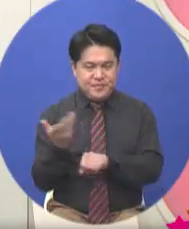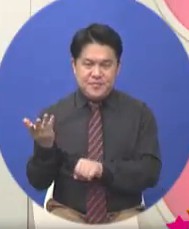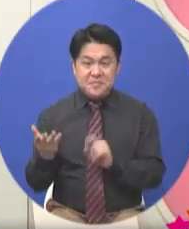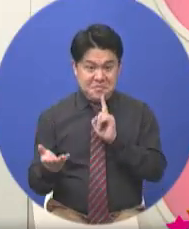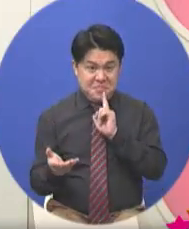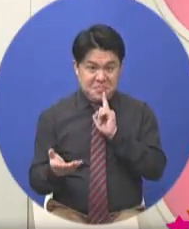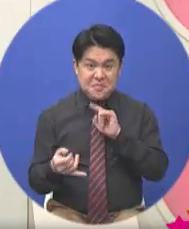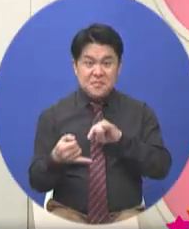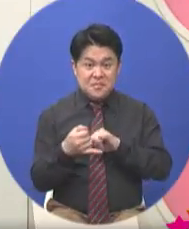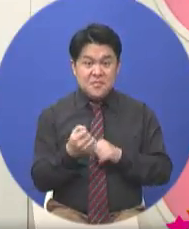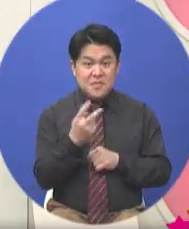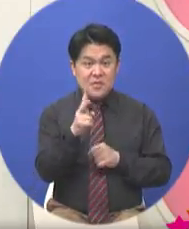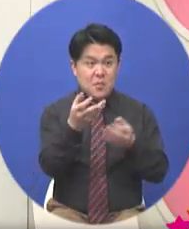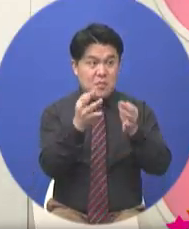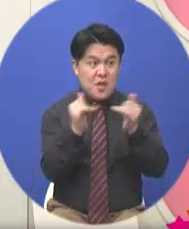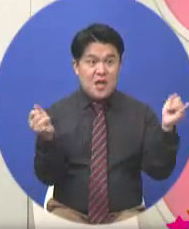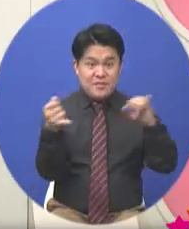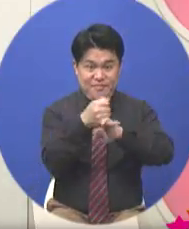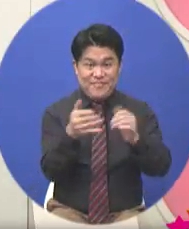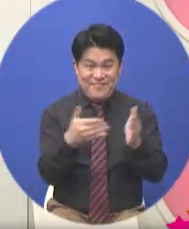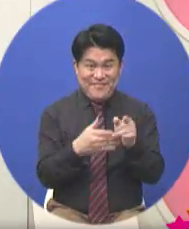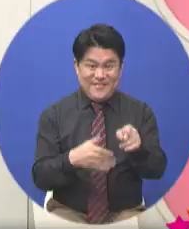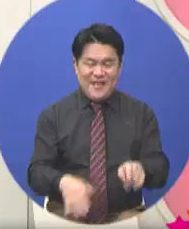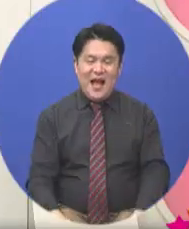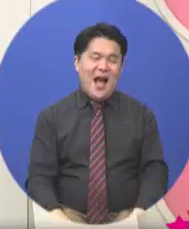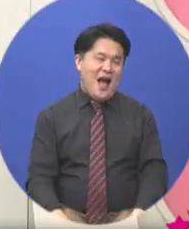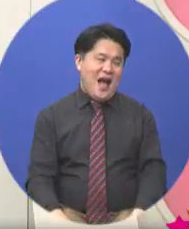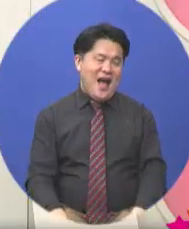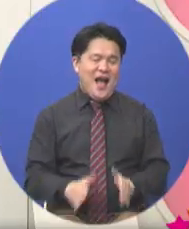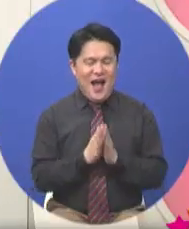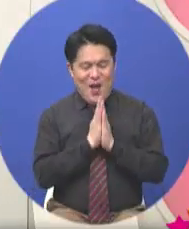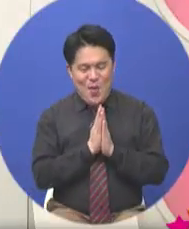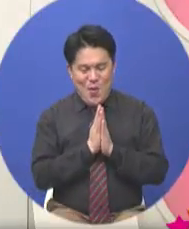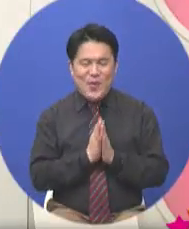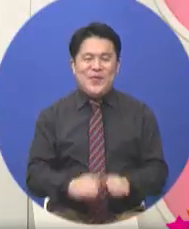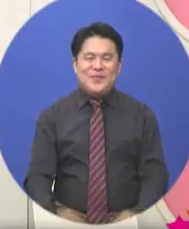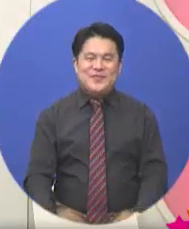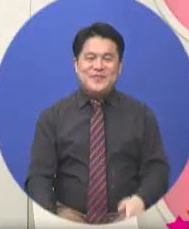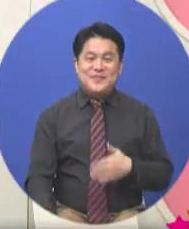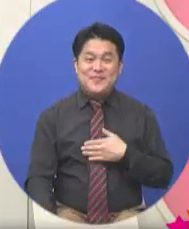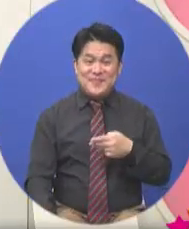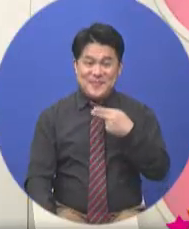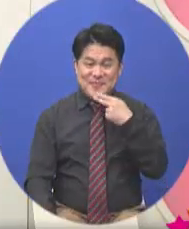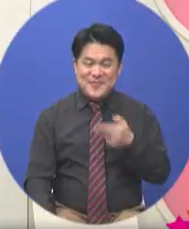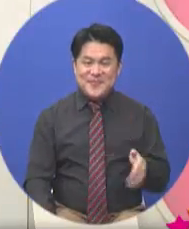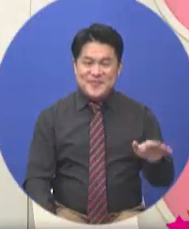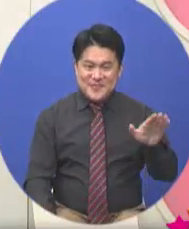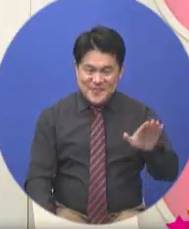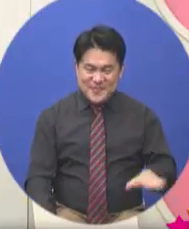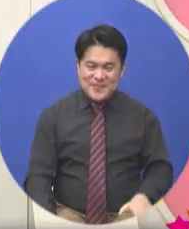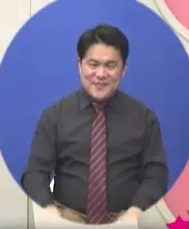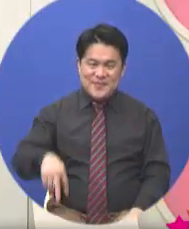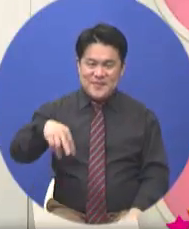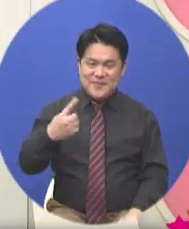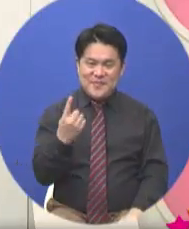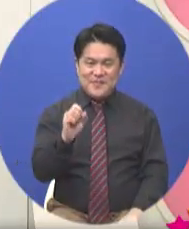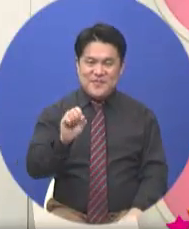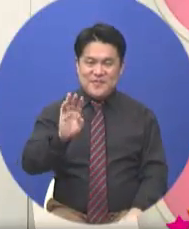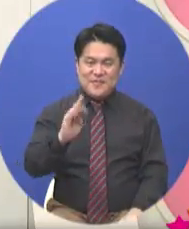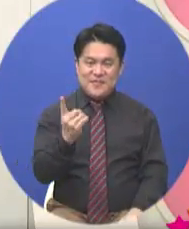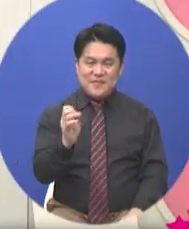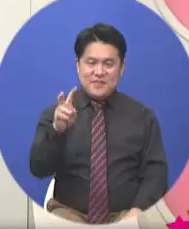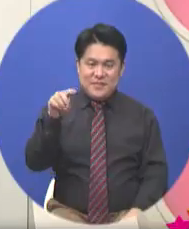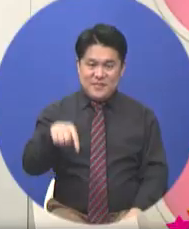주시겠다고 시청자들하고 약속까지 하셨어요. 아무나 네. 참 제가 없어도 우리 송봉수 씨 때문에